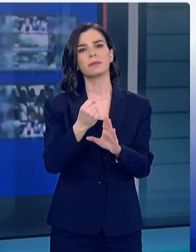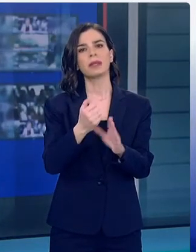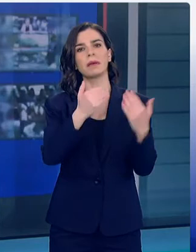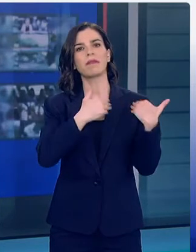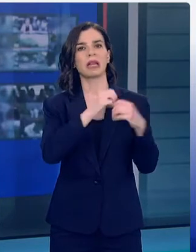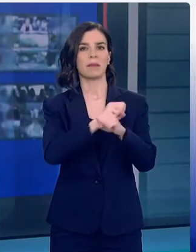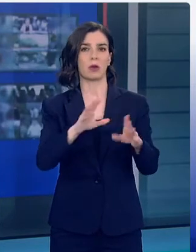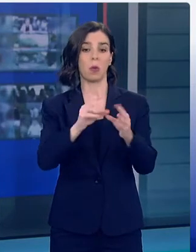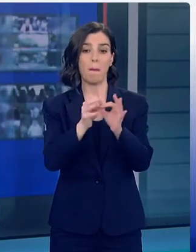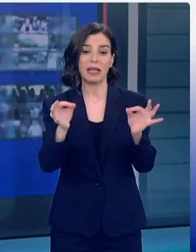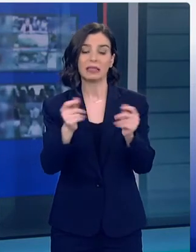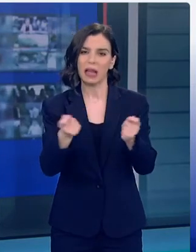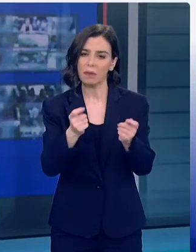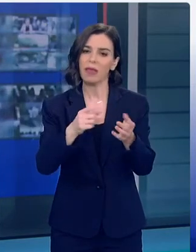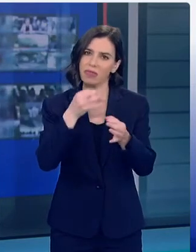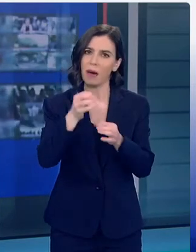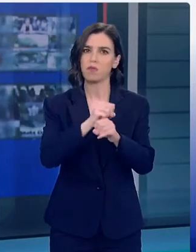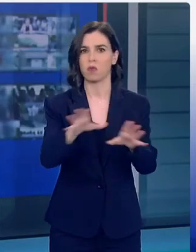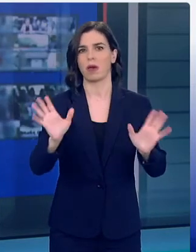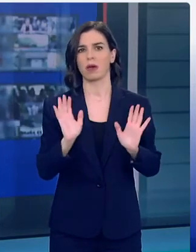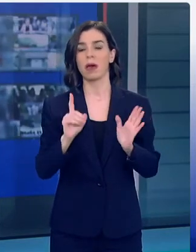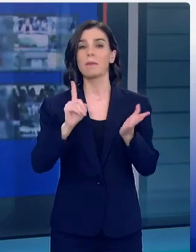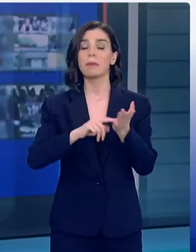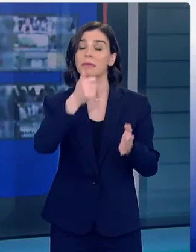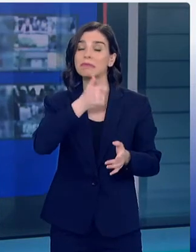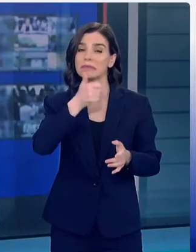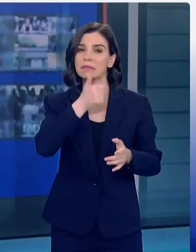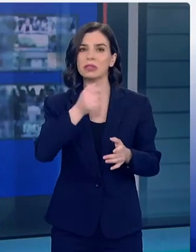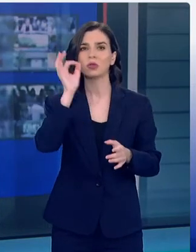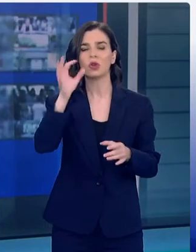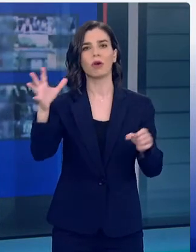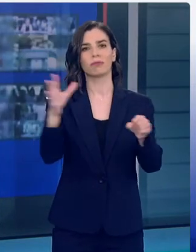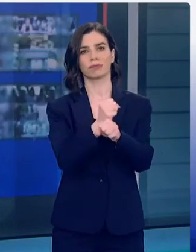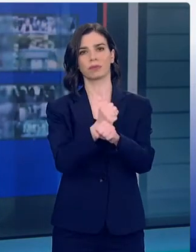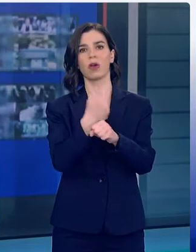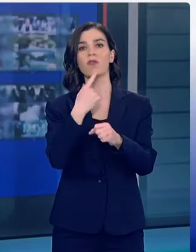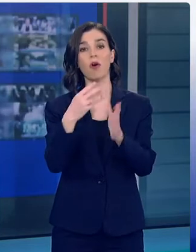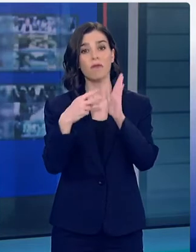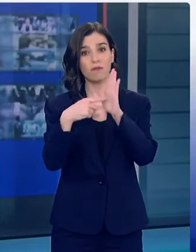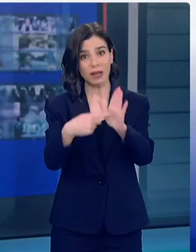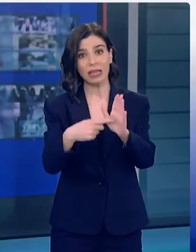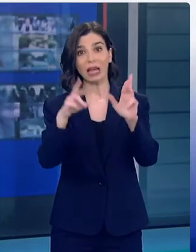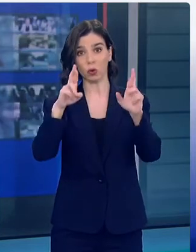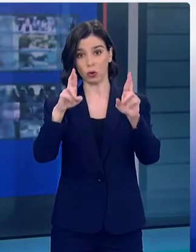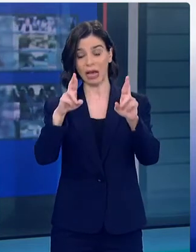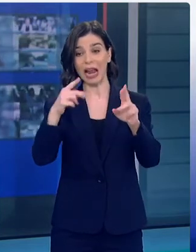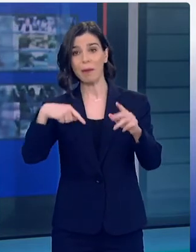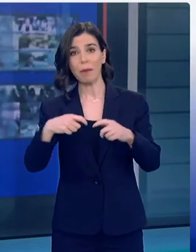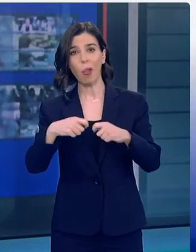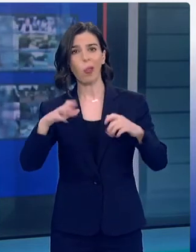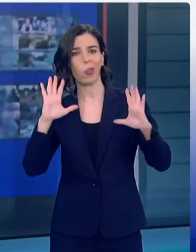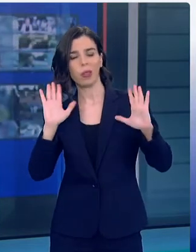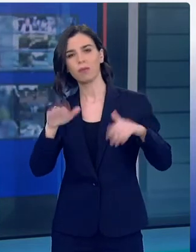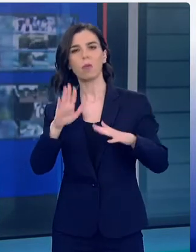υπεύθυνη ενημέρωση. Υπομονή λοιπόν, ώστε να κερδίσουμε αυτή τη μάχη οριστικά, γιατί τα αισιόδοξα σημάδια που βλέπουμε, αν χαλαρώσουμε, μπορούν